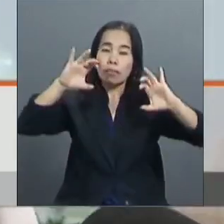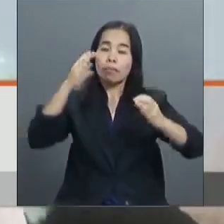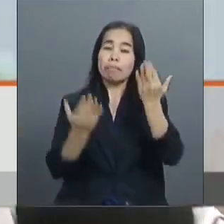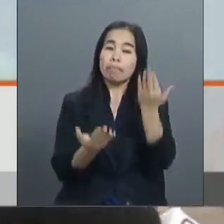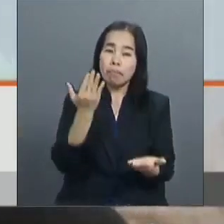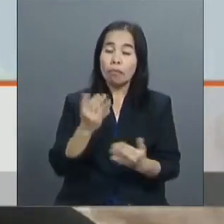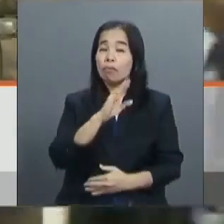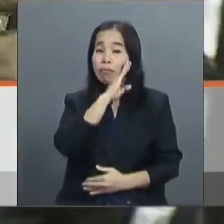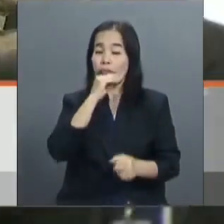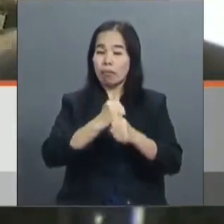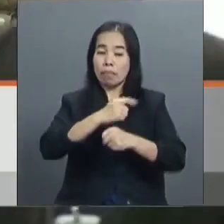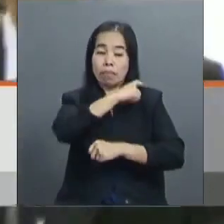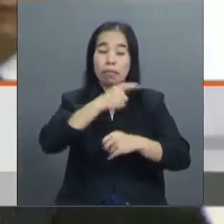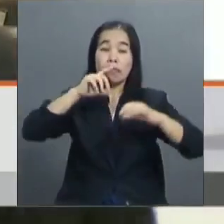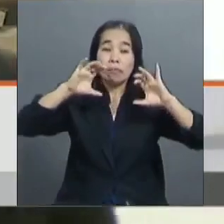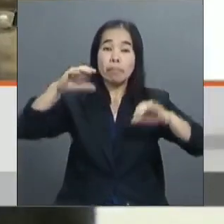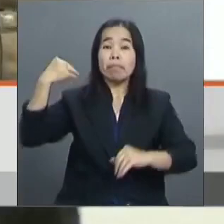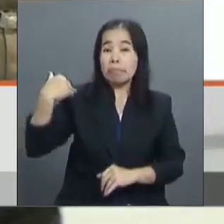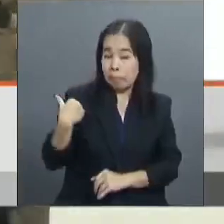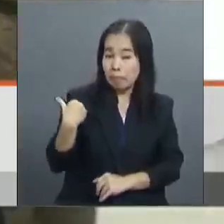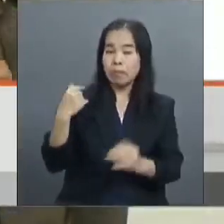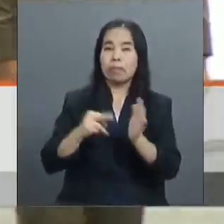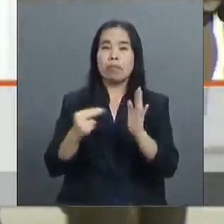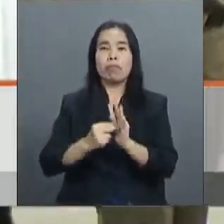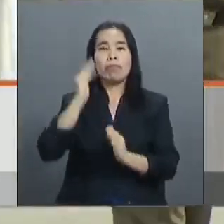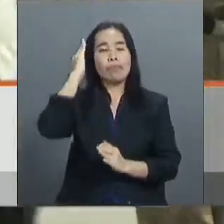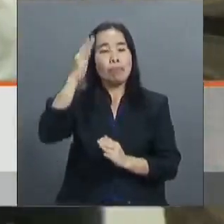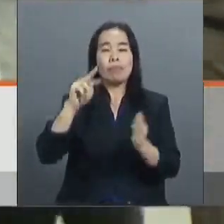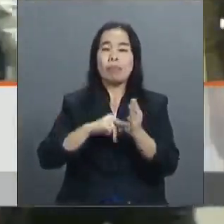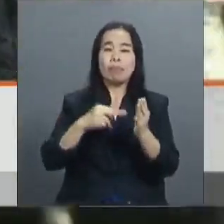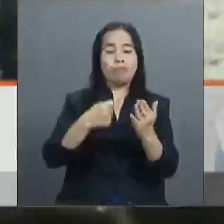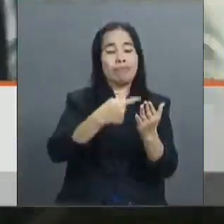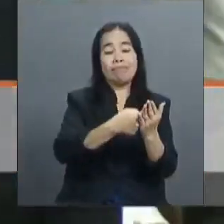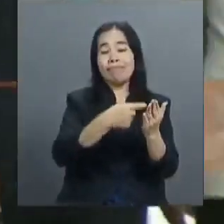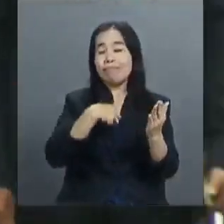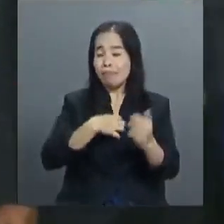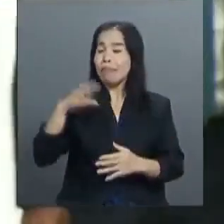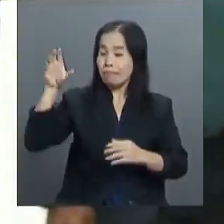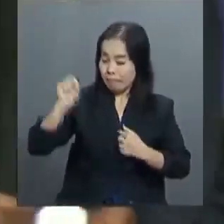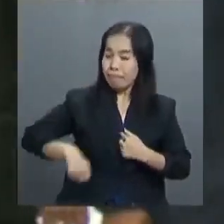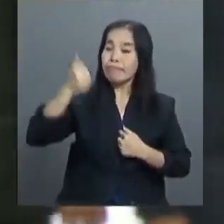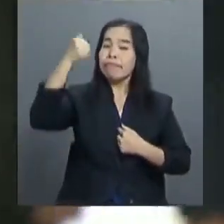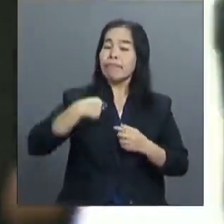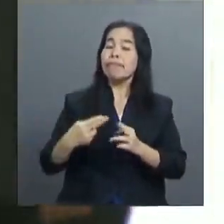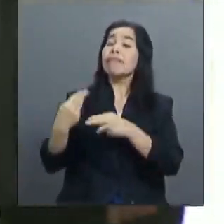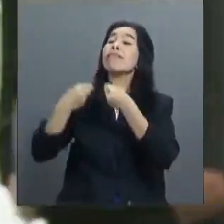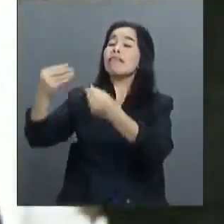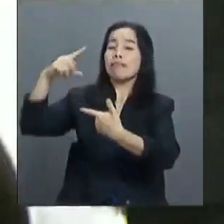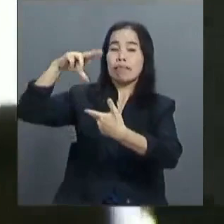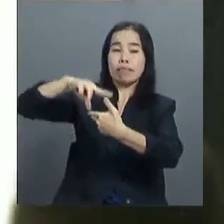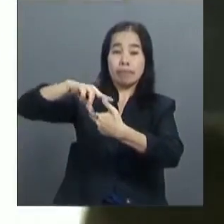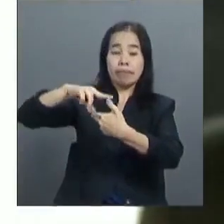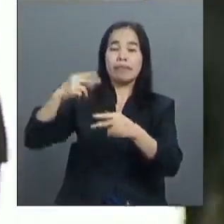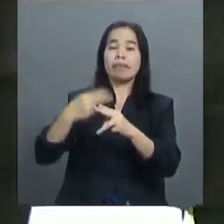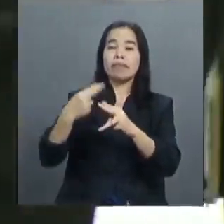หน้าที่อื่นของรัฐก็อาจส่งผลให้การตอบรับเป็นแคนดิเดตนายกรัฐมนตรีพรรคพลังประชารัฐเข้าข่ายขัดต่อรัฐธรรมนูญฉบับ